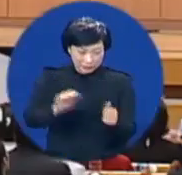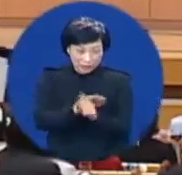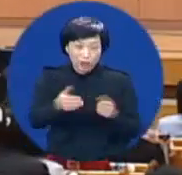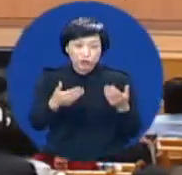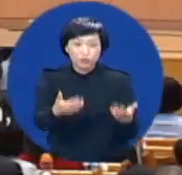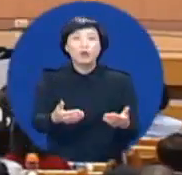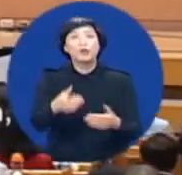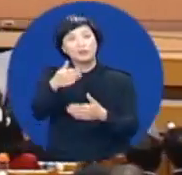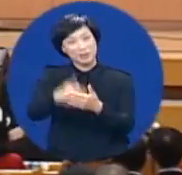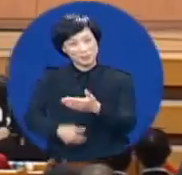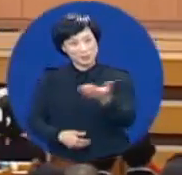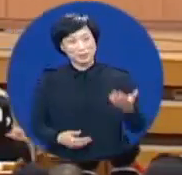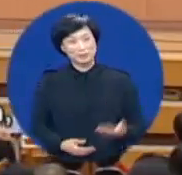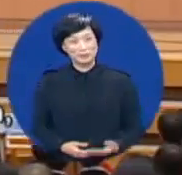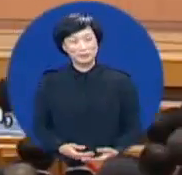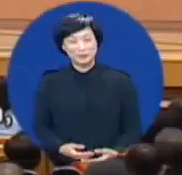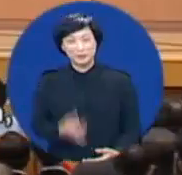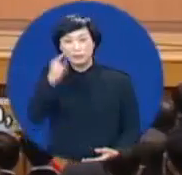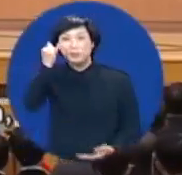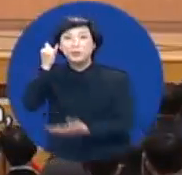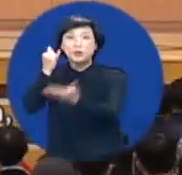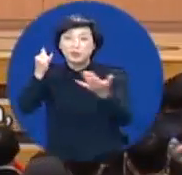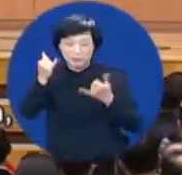여러분들이 부모들이 자식 사랑하는 걸 보면